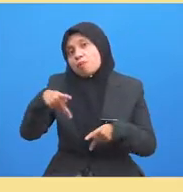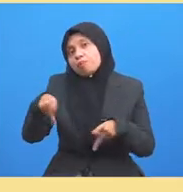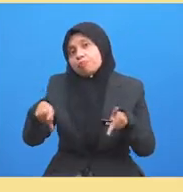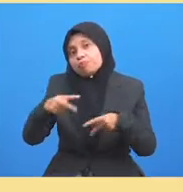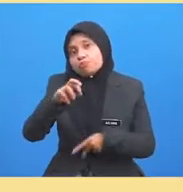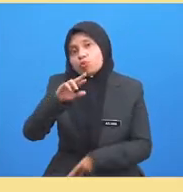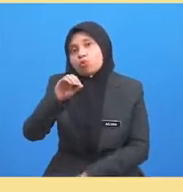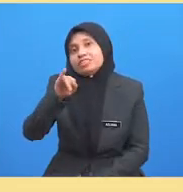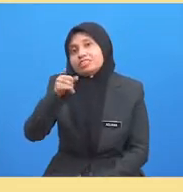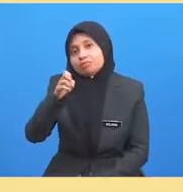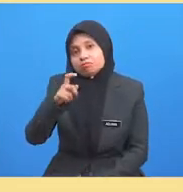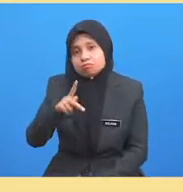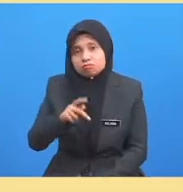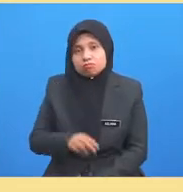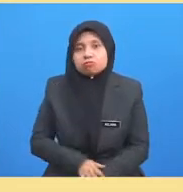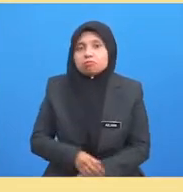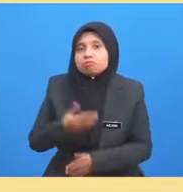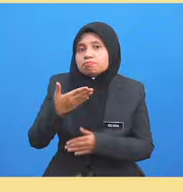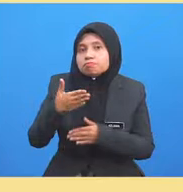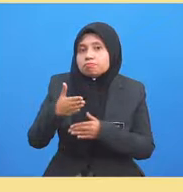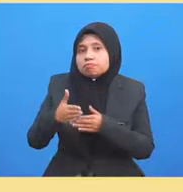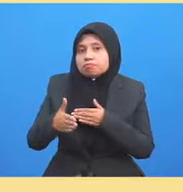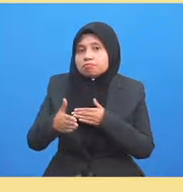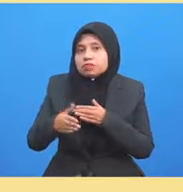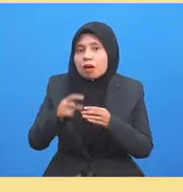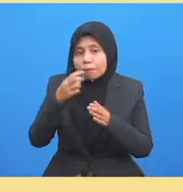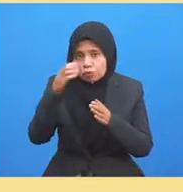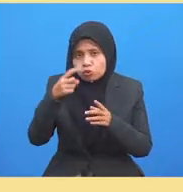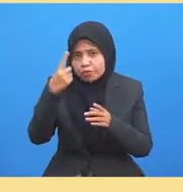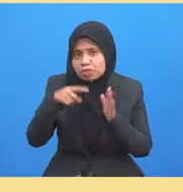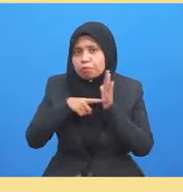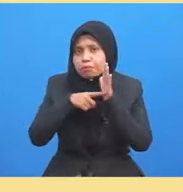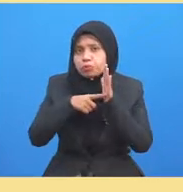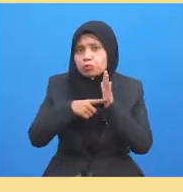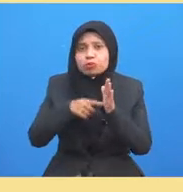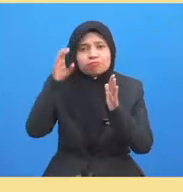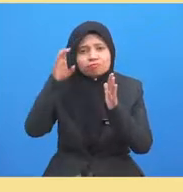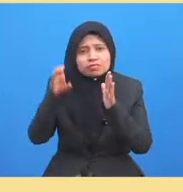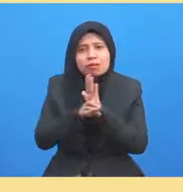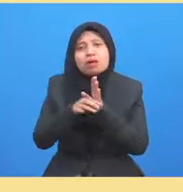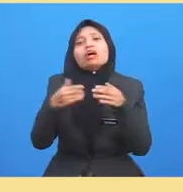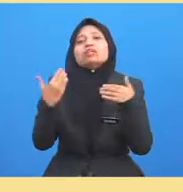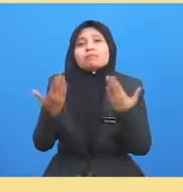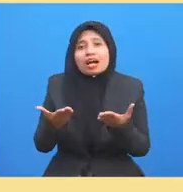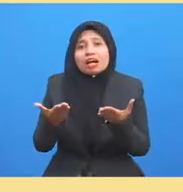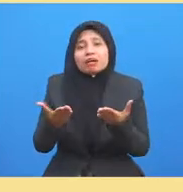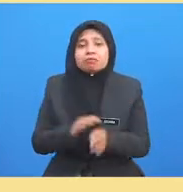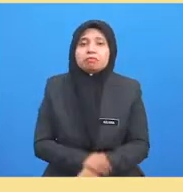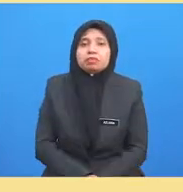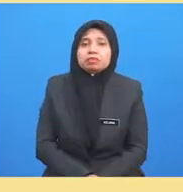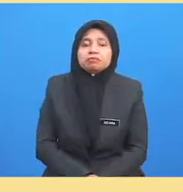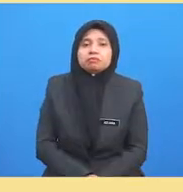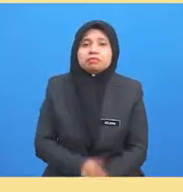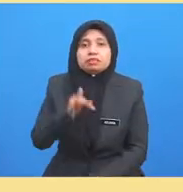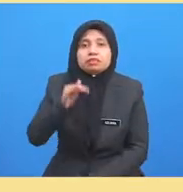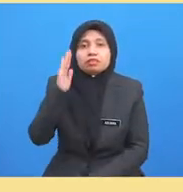Lakaran ini biasanya akan dibuat untuk memberi gambaran dengan lebih jelas reka bentuk model olokan